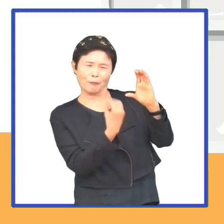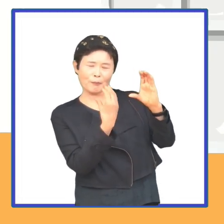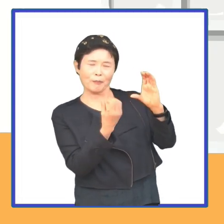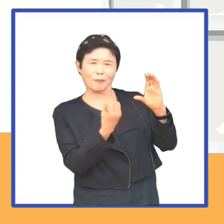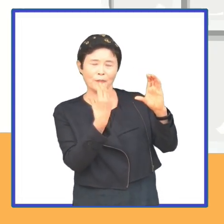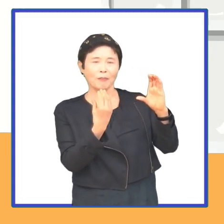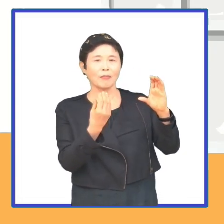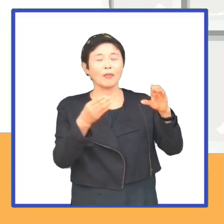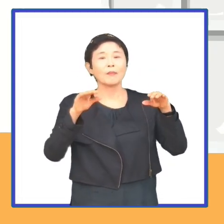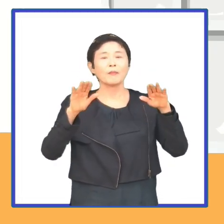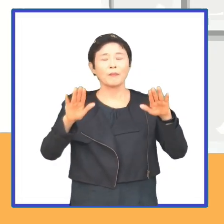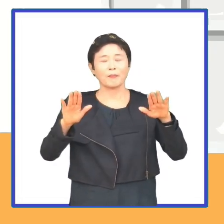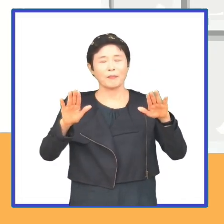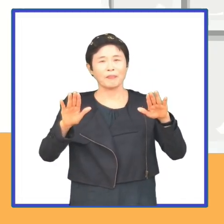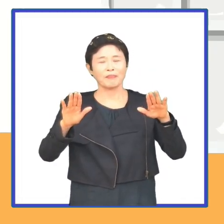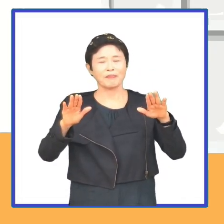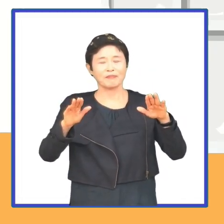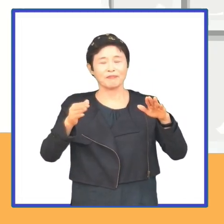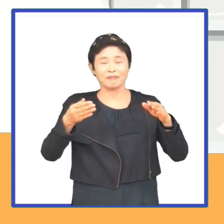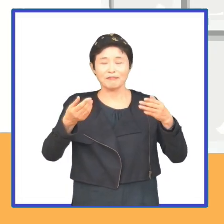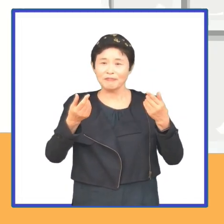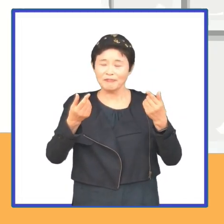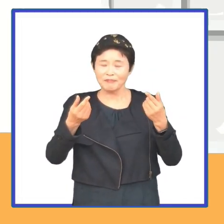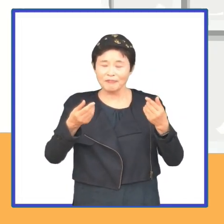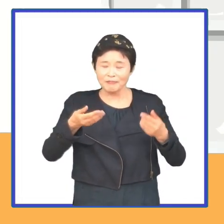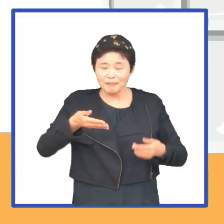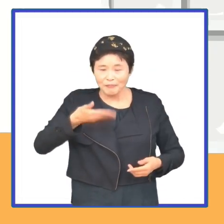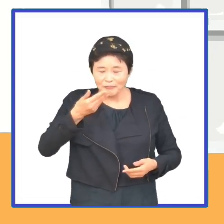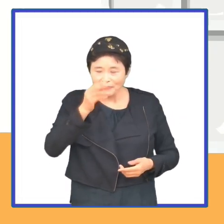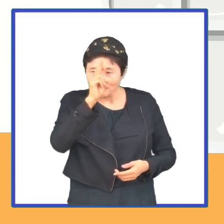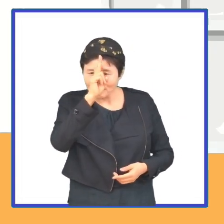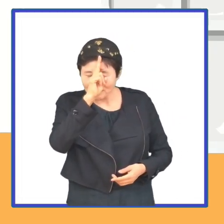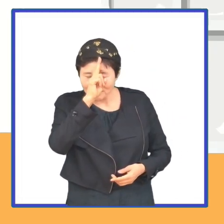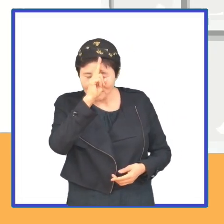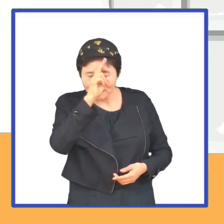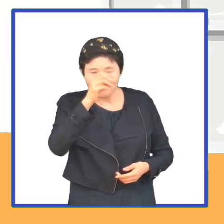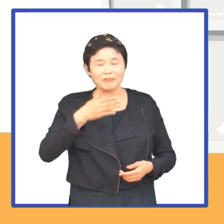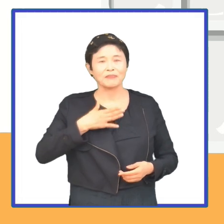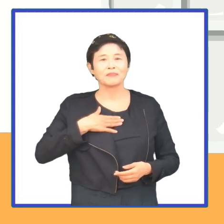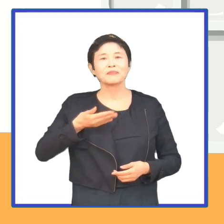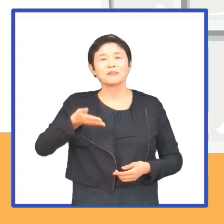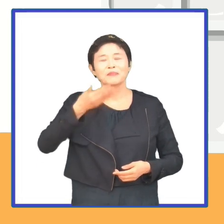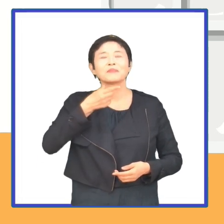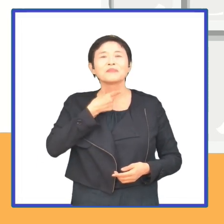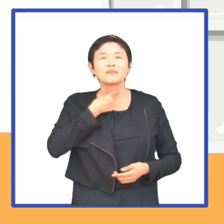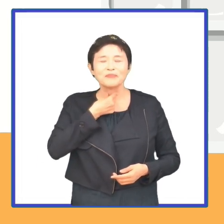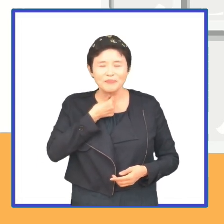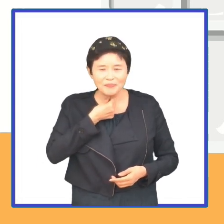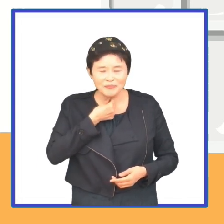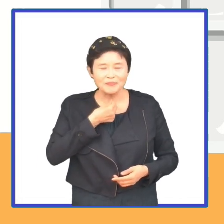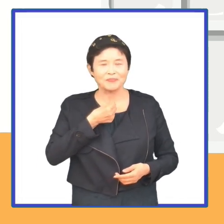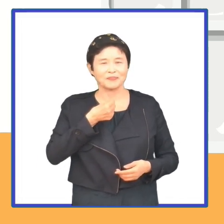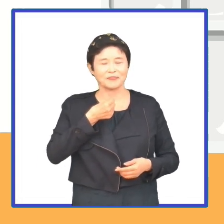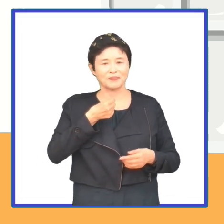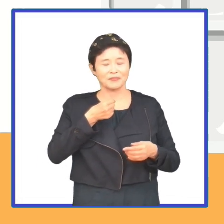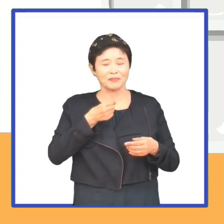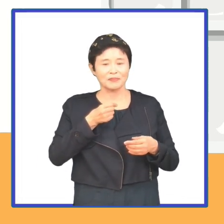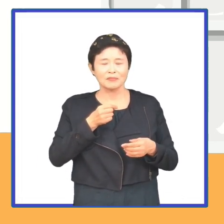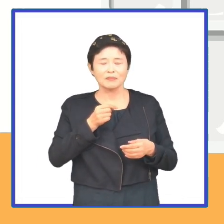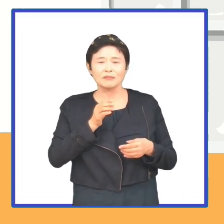점심, 내가 먹고 싶은 한 끼를 만들어 보고 실제 탄소량이 어느 정도 되는지 계산해 보아요.